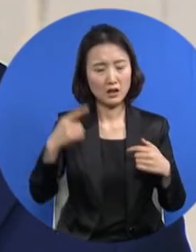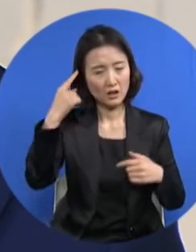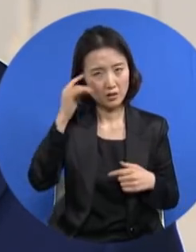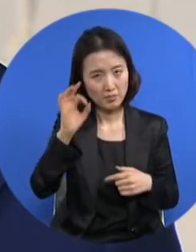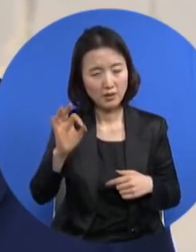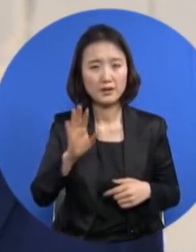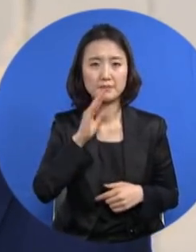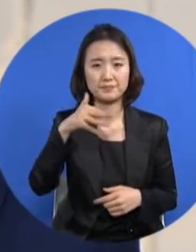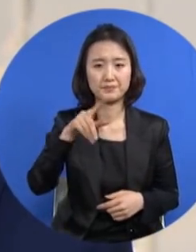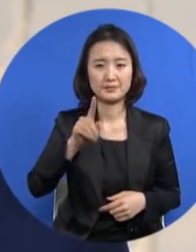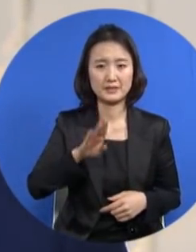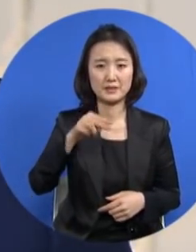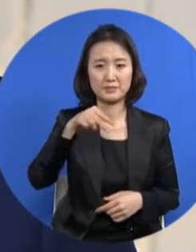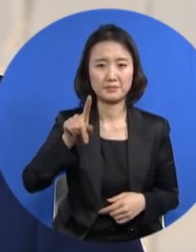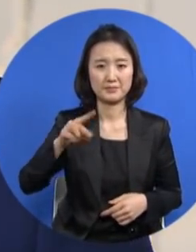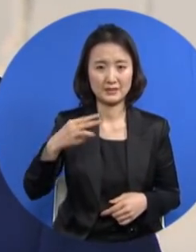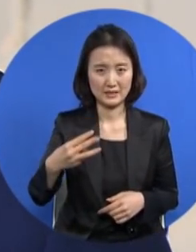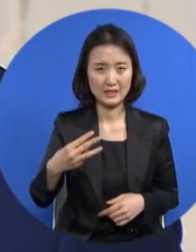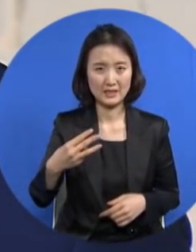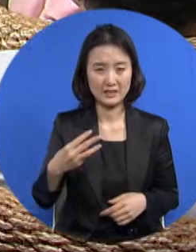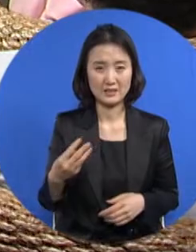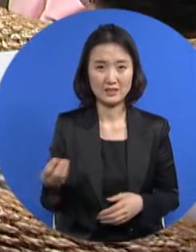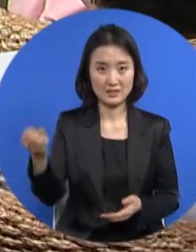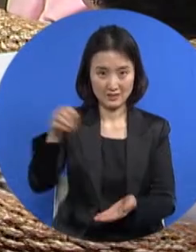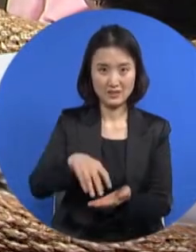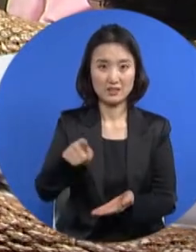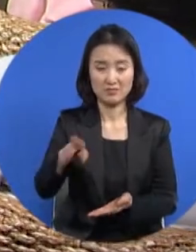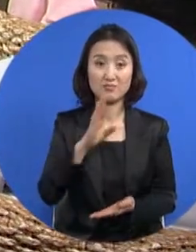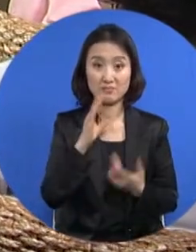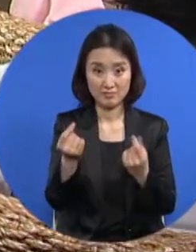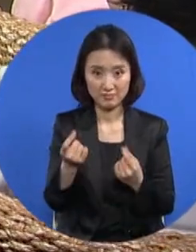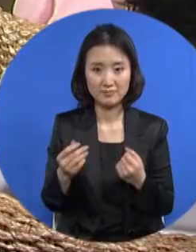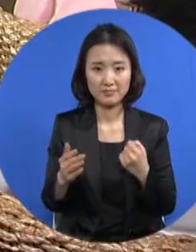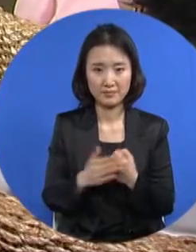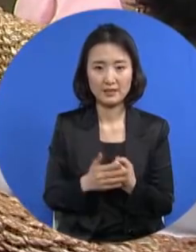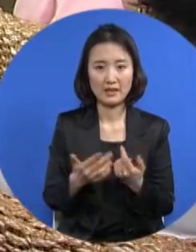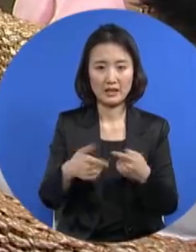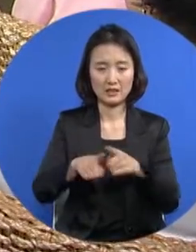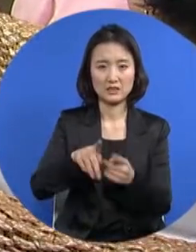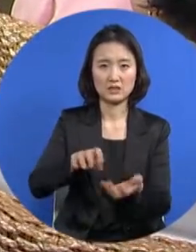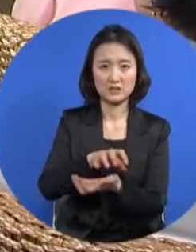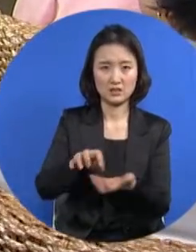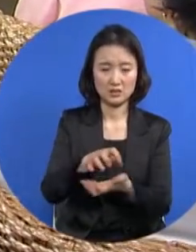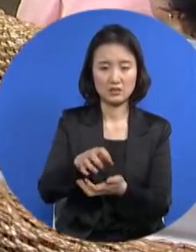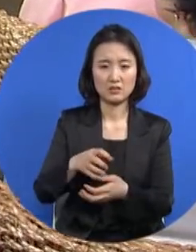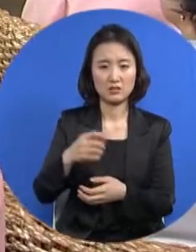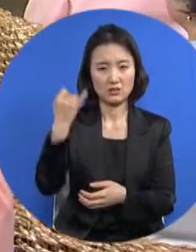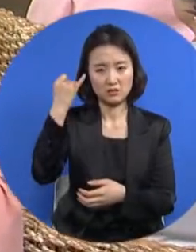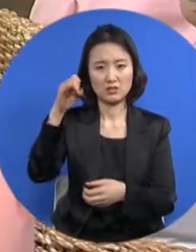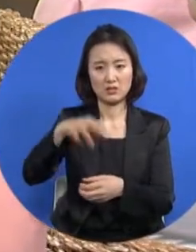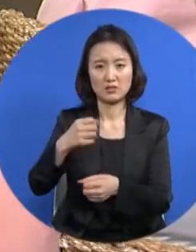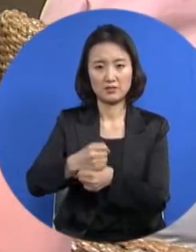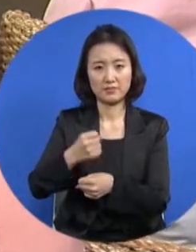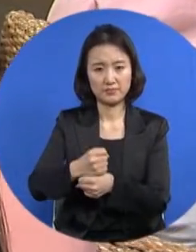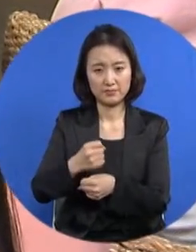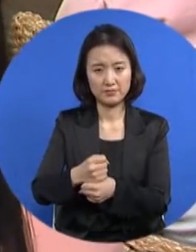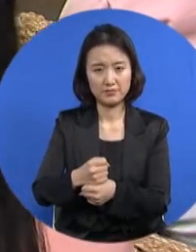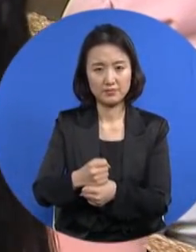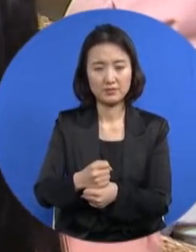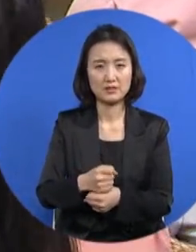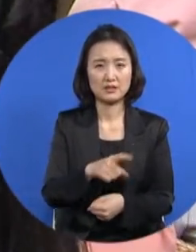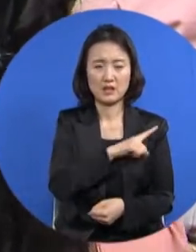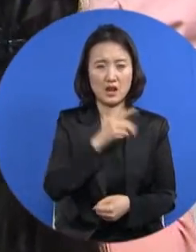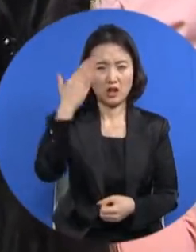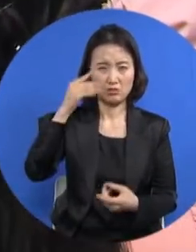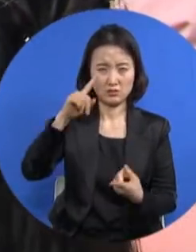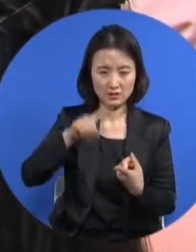했어요. 어머님 찹쌀 하시네. 맞아요. 그래서 찹쌀 현미쌀 아이디어. 그러니까 가장 한국적이고